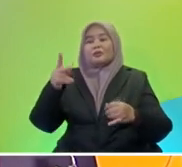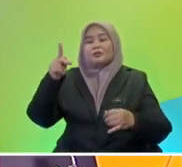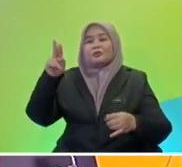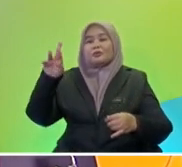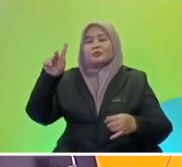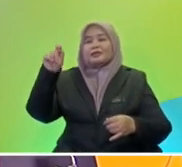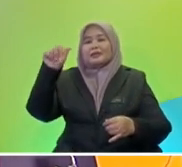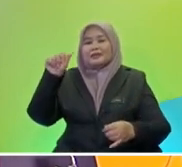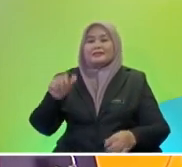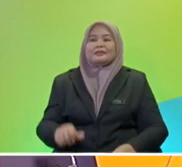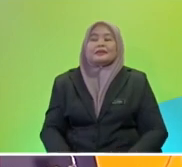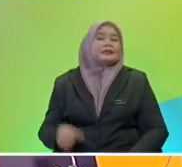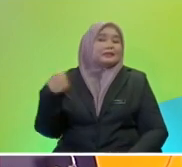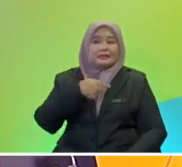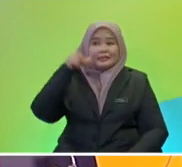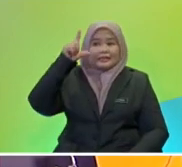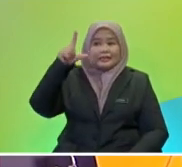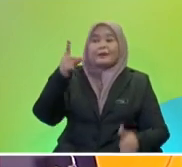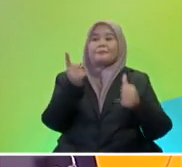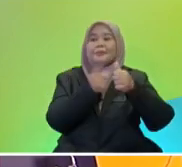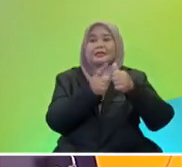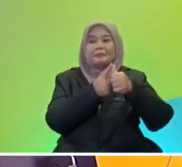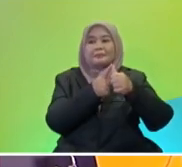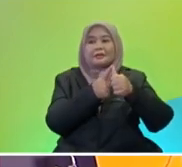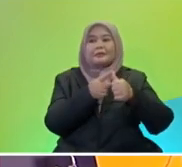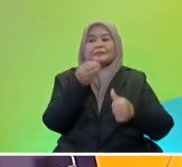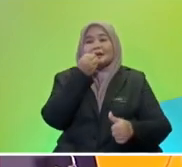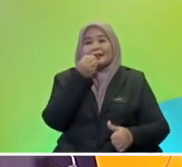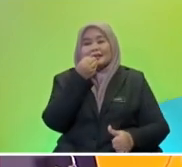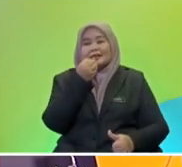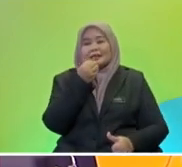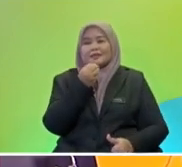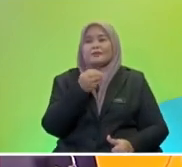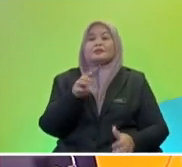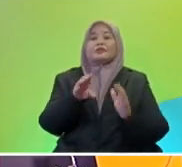Oke jadi pilihan yang pertama berkenaan dengan makanan